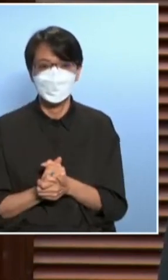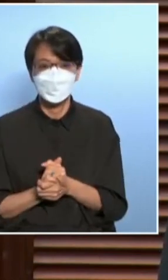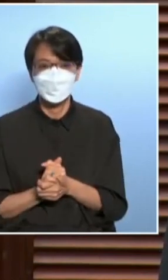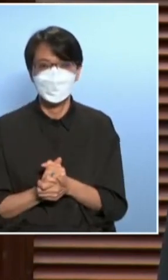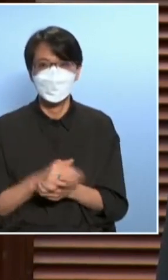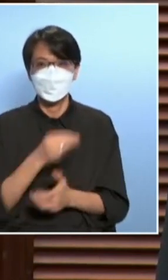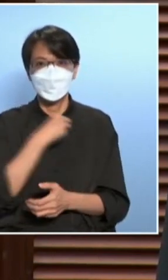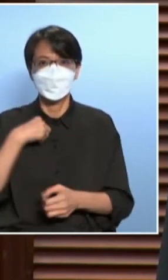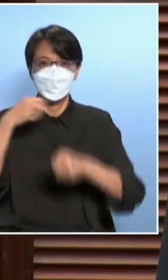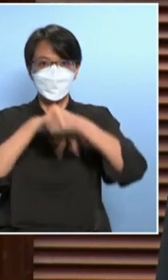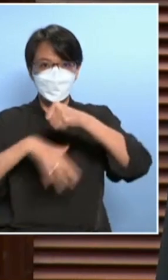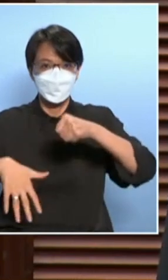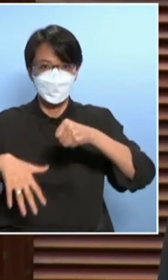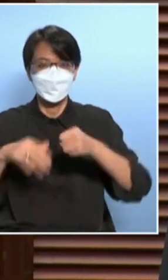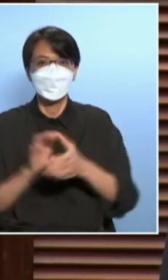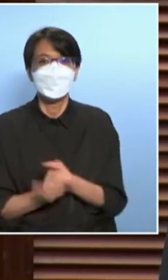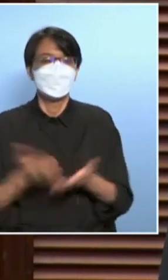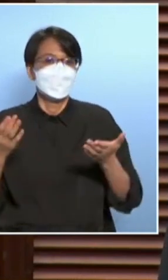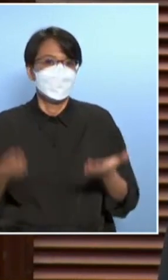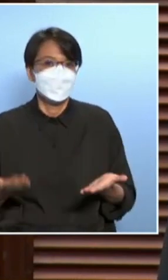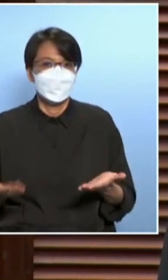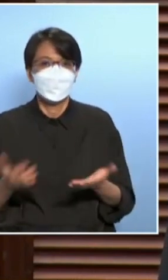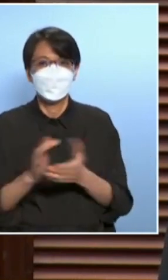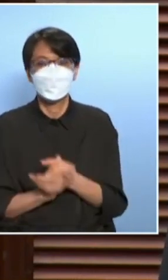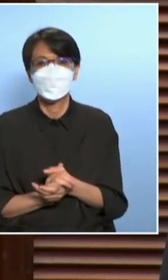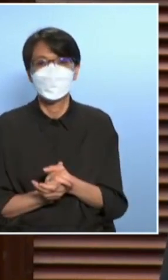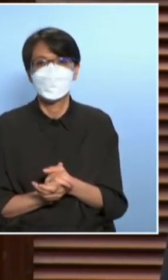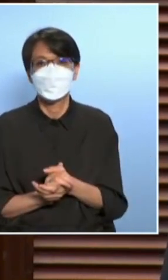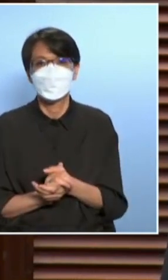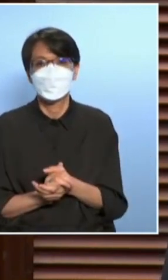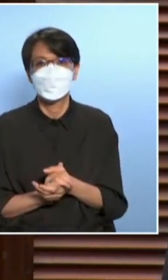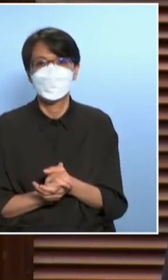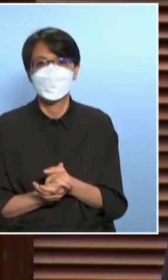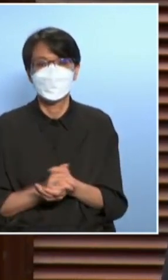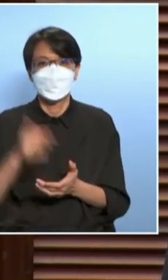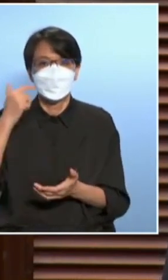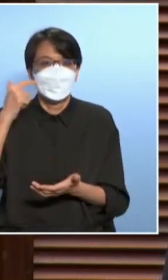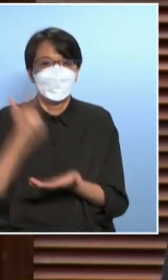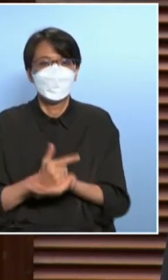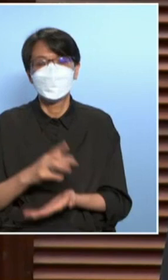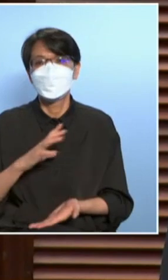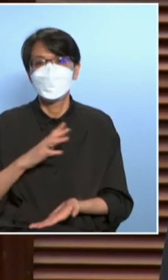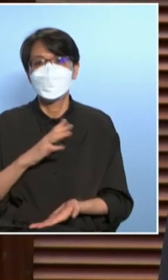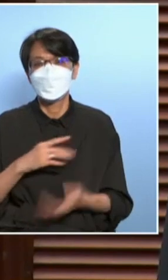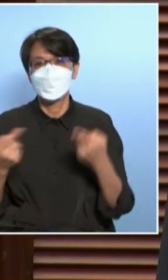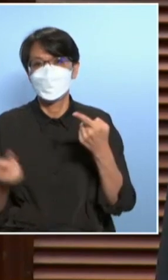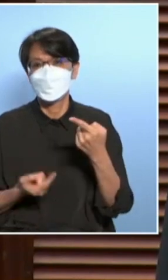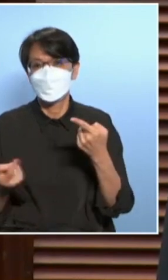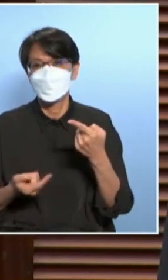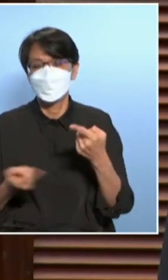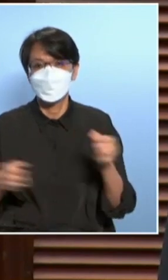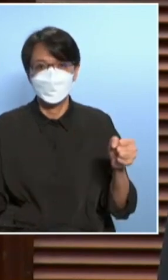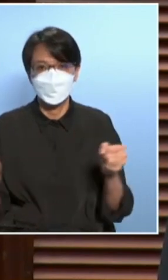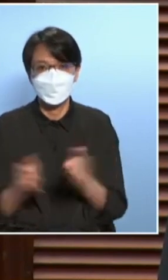哋嘅醫療系統要確保，就算而家去到咁嚴峻嘅情況，去到一萬個嘅確